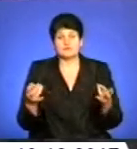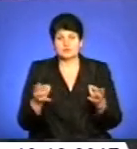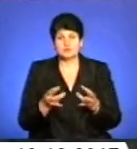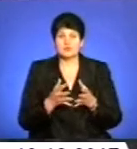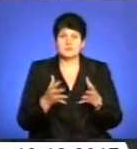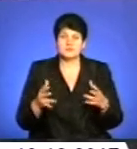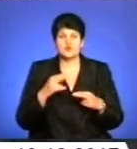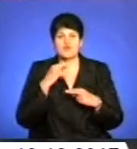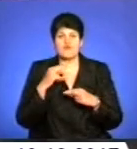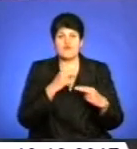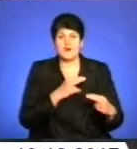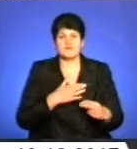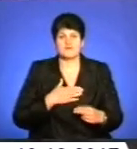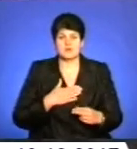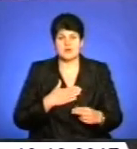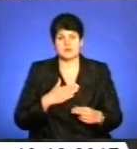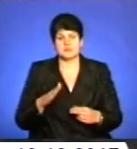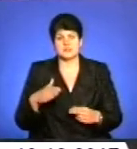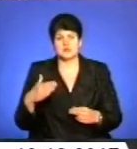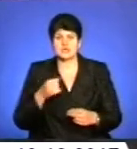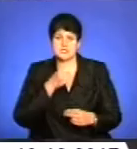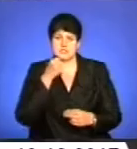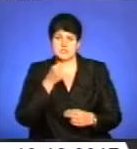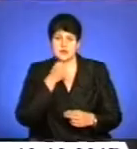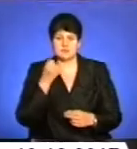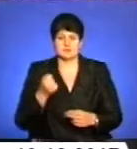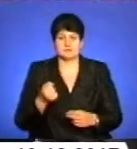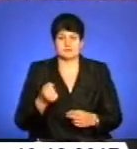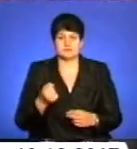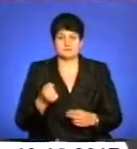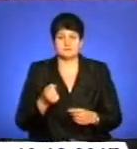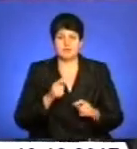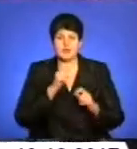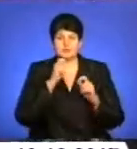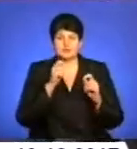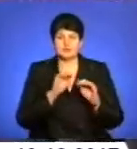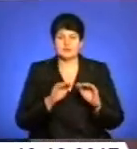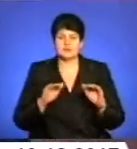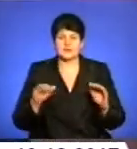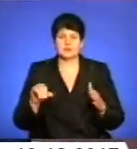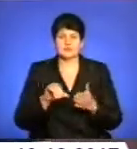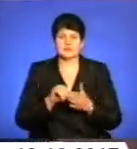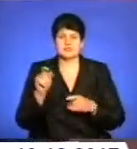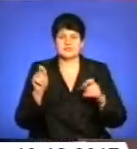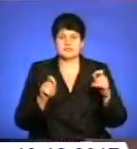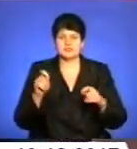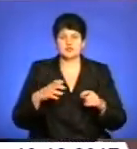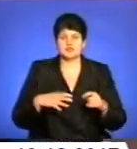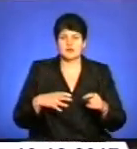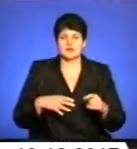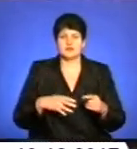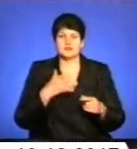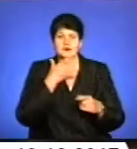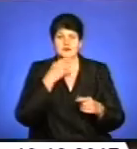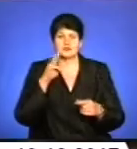більшої уваги від нас, зі сторони старших, дорослих. Як подарунок на дітей учасники фестивалю чекали яскраве